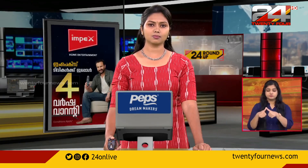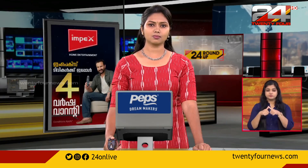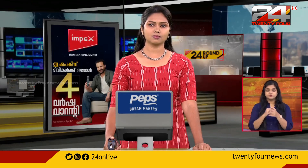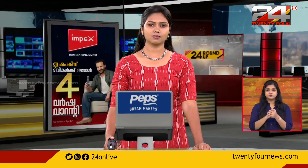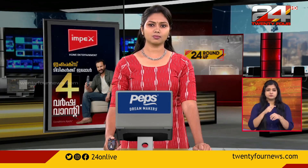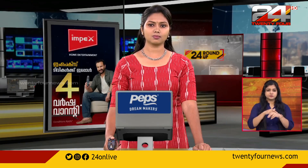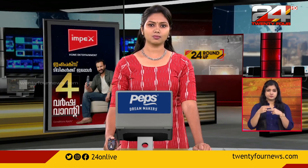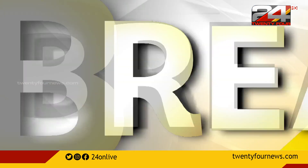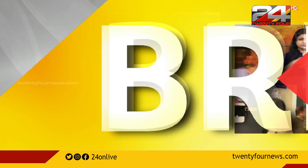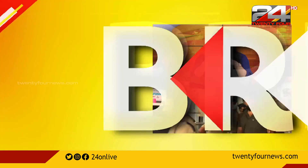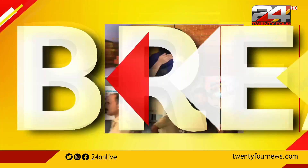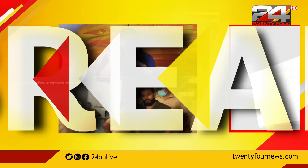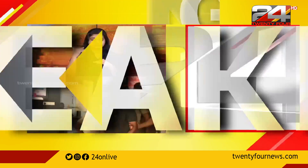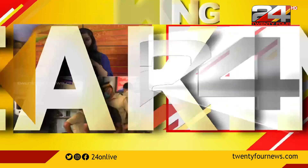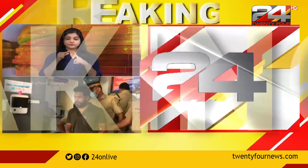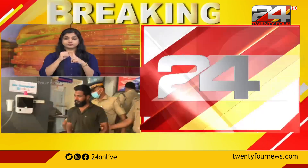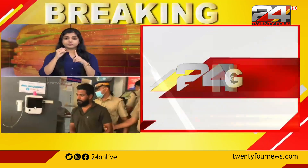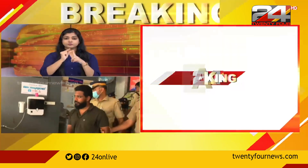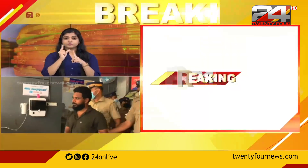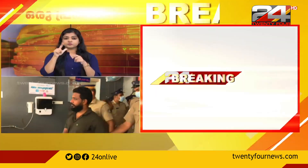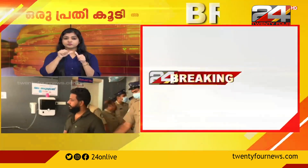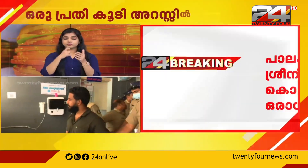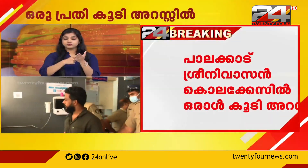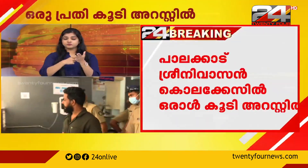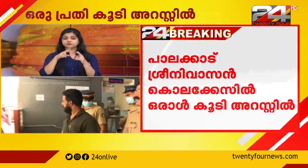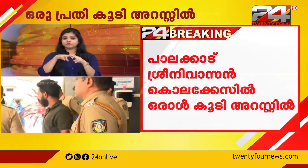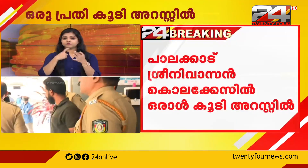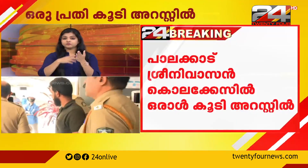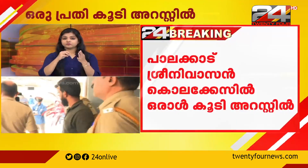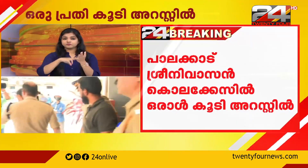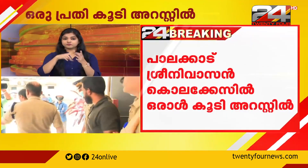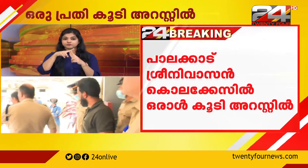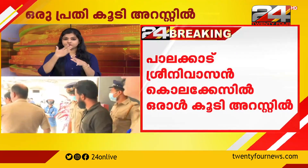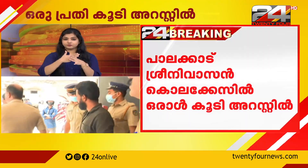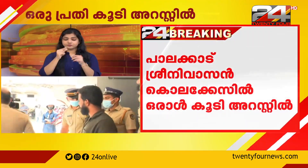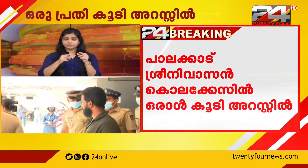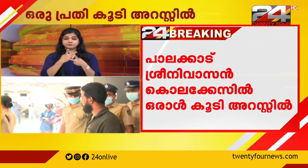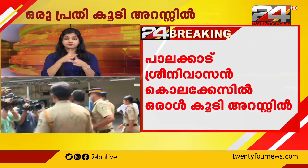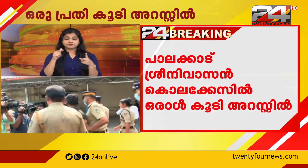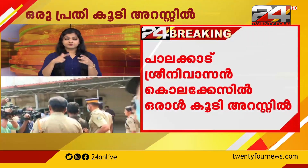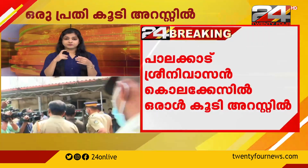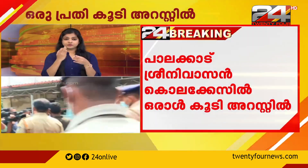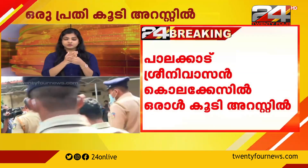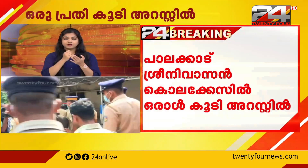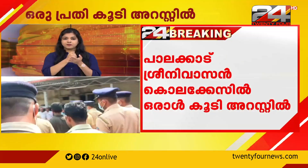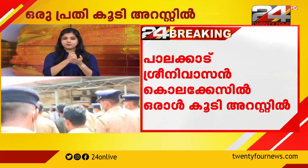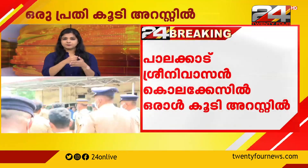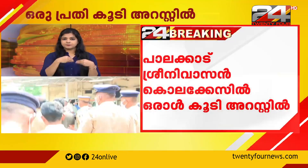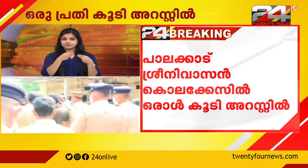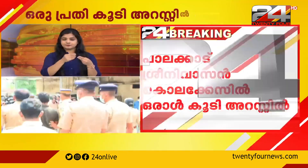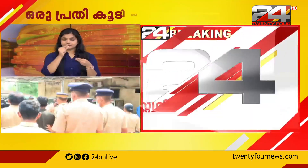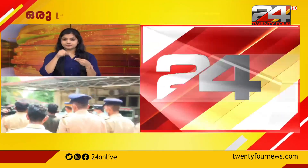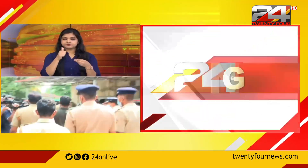അല്പസമയം മുൻപാണ് പോപ്പുലർ ഫ്രണ്ട് പ്രവർത്തകർക്ക്, നിരവധി പോപ്പുലർ ഫ്രണ്ട് പ്രവർത്തകർക്ക് പല കേസുകളിലും സഹായം നൽകിയ പ്രതി